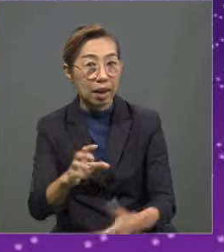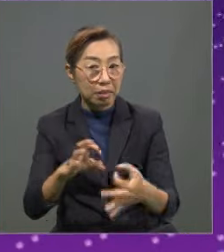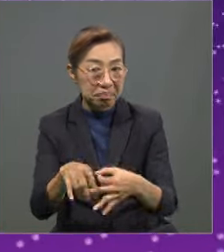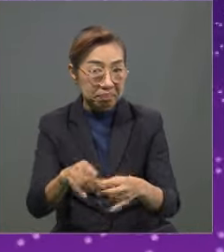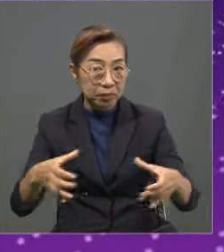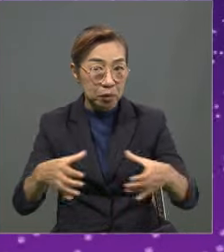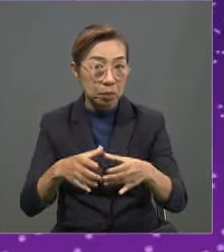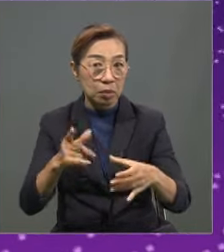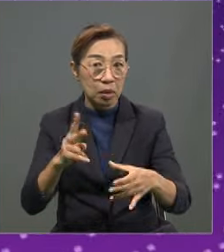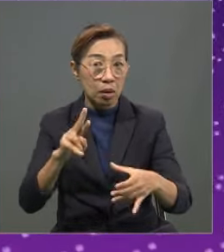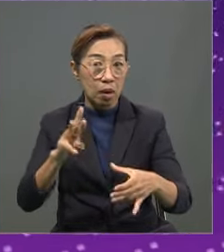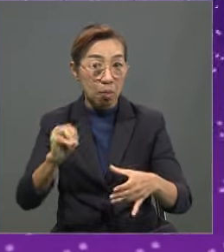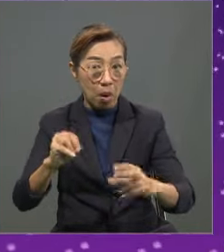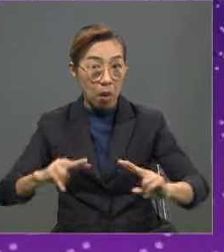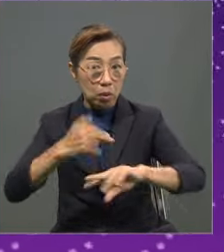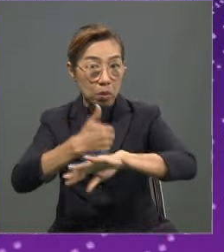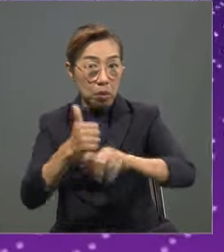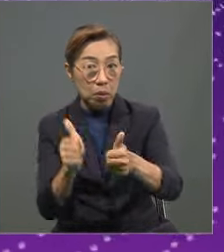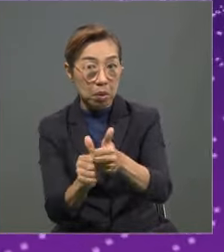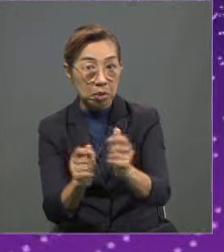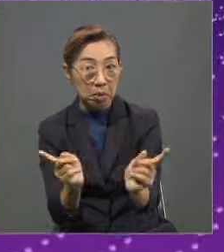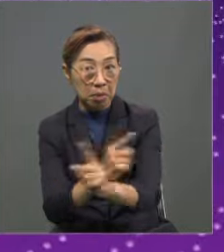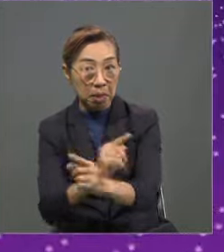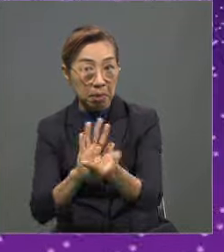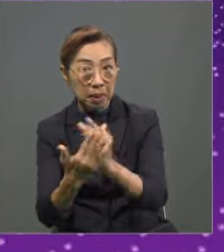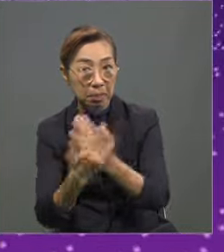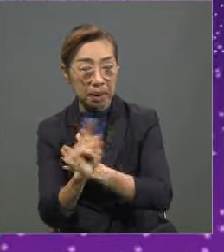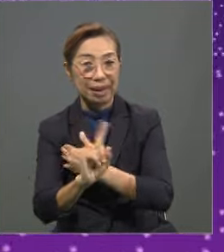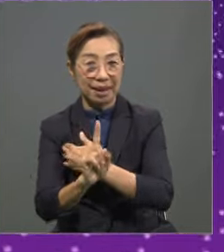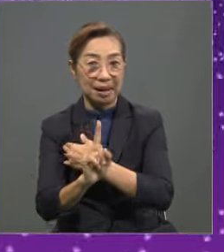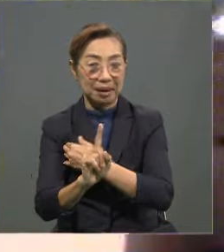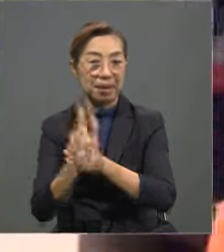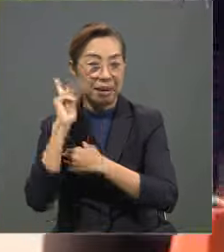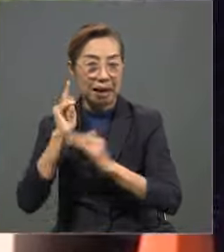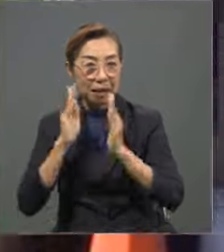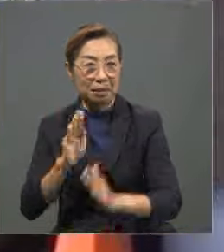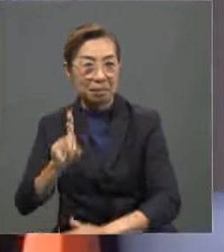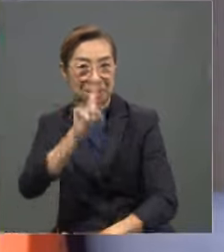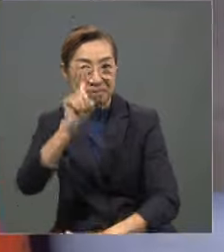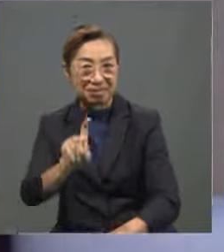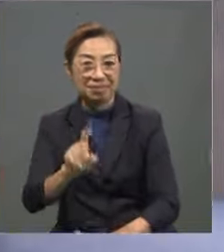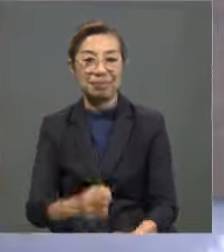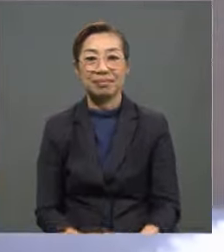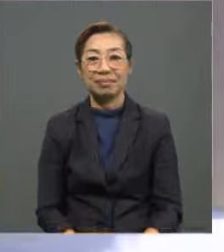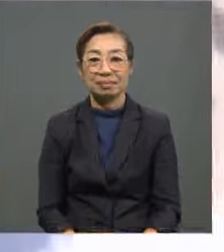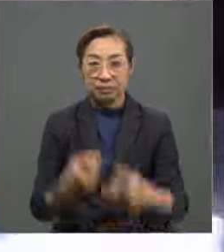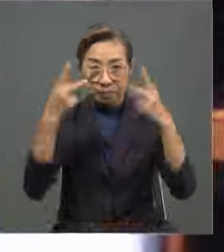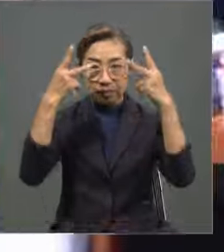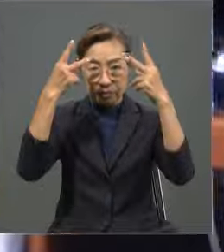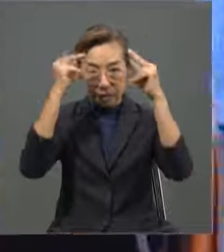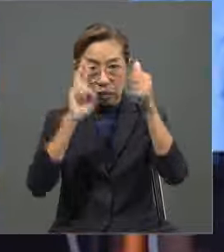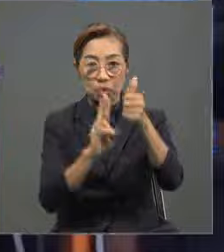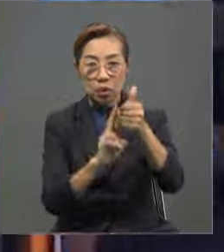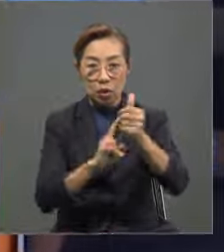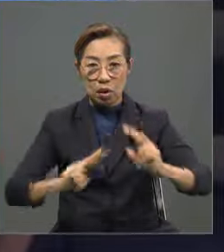การปรับคณะรัฐมนตรีหรือเปล่าอันนี้ผู้สึข่าวตั้งคำถามนะคะนายภูมิธรรมเวชยชัยรองนายกรัฐมนตรีและรัฐมนตรีว่าการ